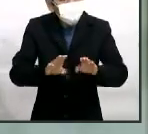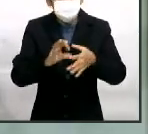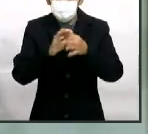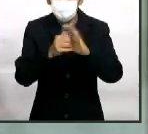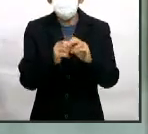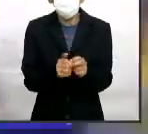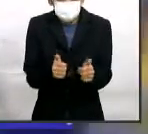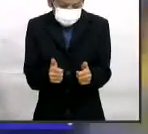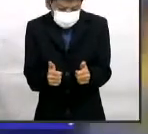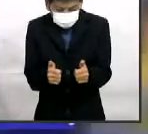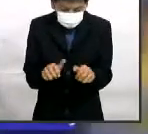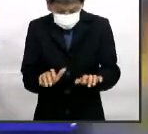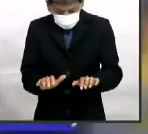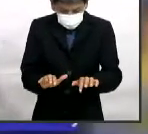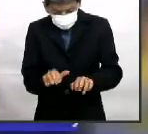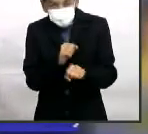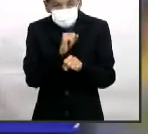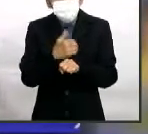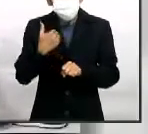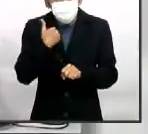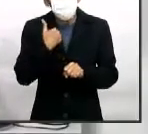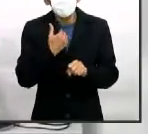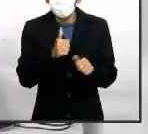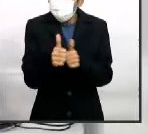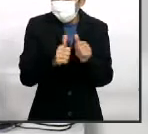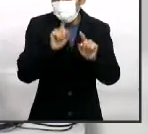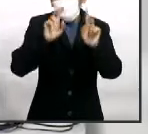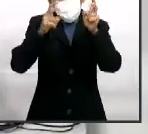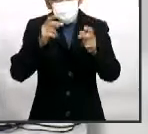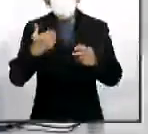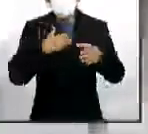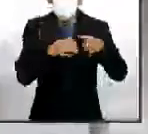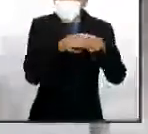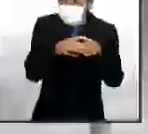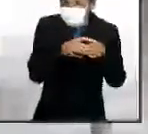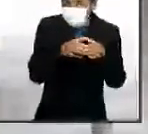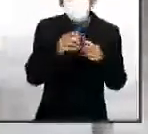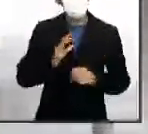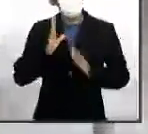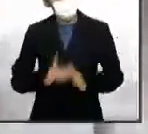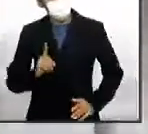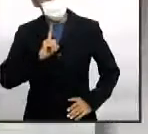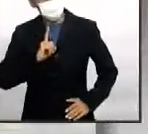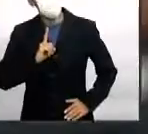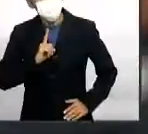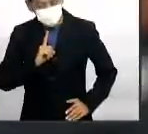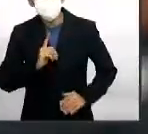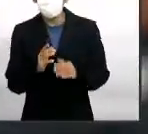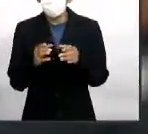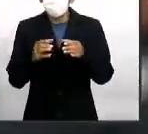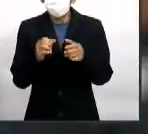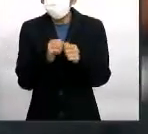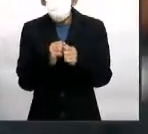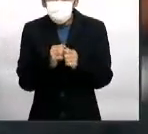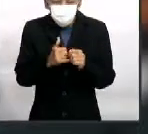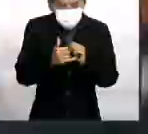ข่งขันเกมมันก็จะมีหลายๆเกมมีทั้งเกมทีมเกมเดียวเกมที่เป็นตะ